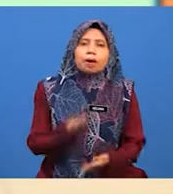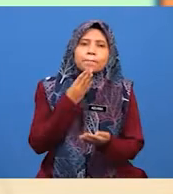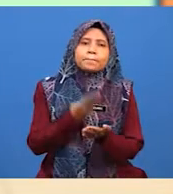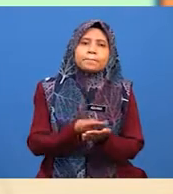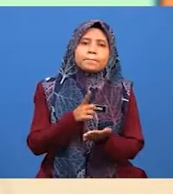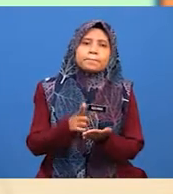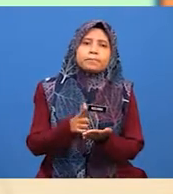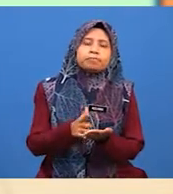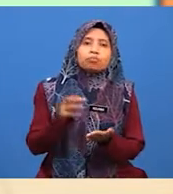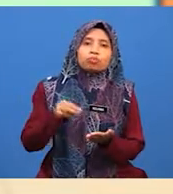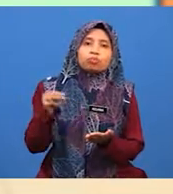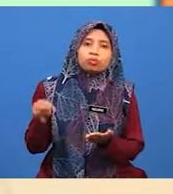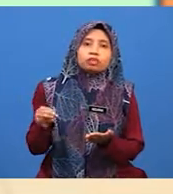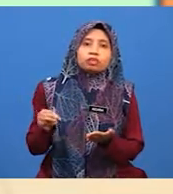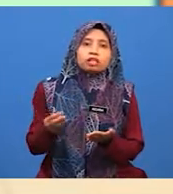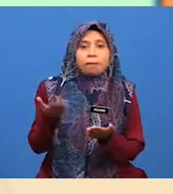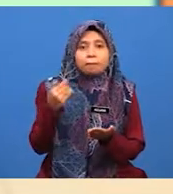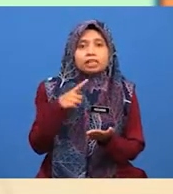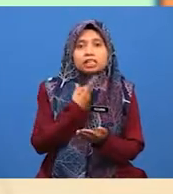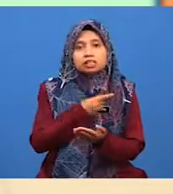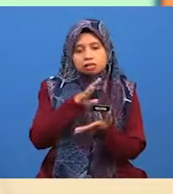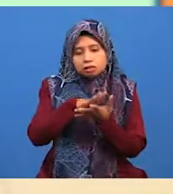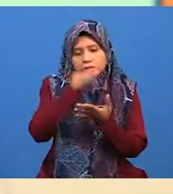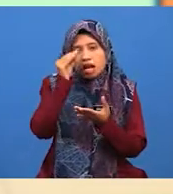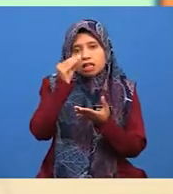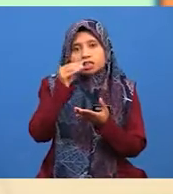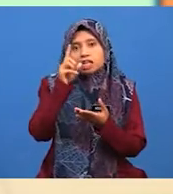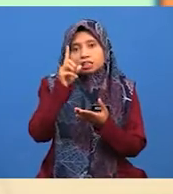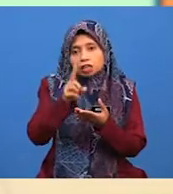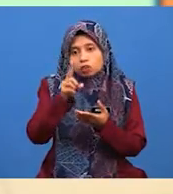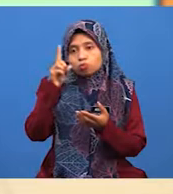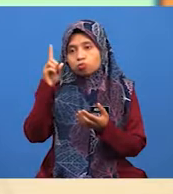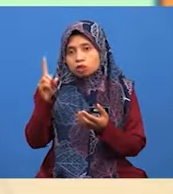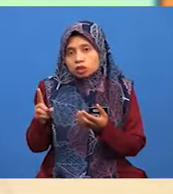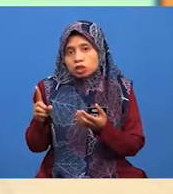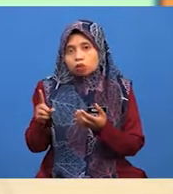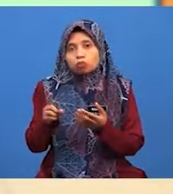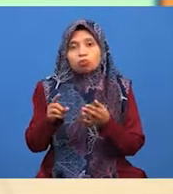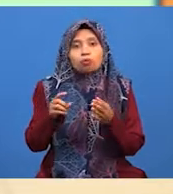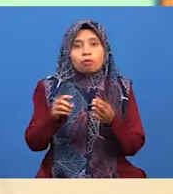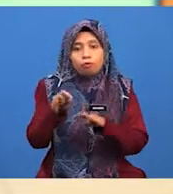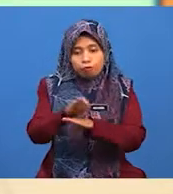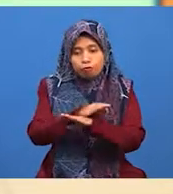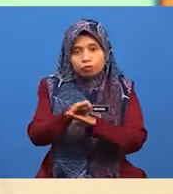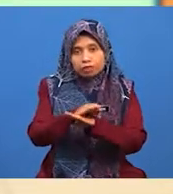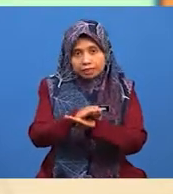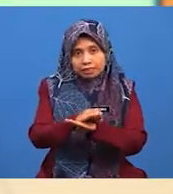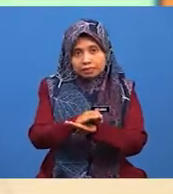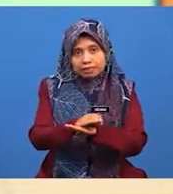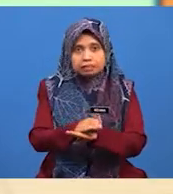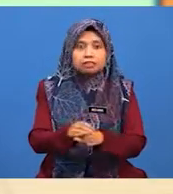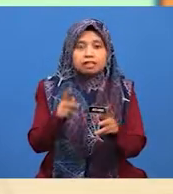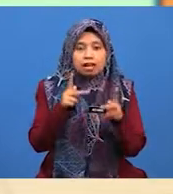Baiklah, murid-murid, mari kita pelajari satu persatu fungsi 6 kata sendi